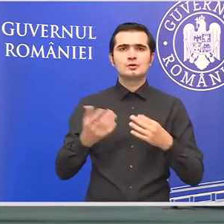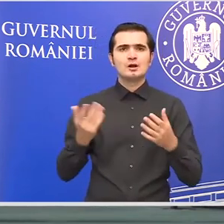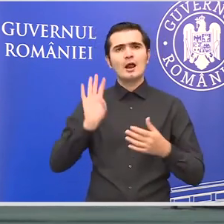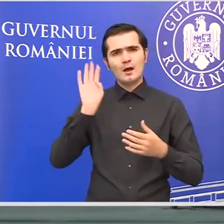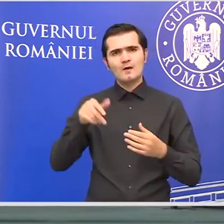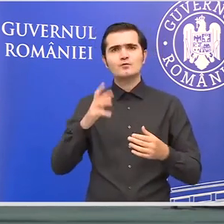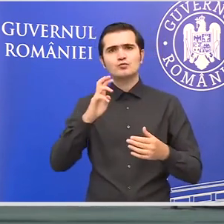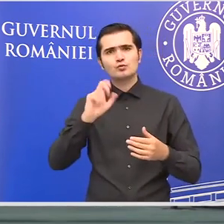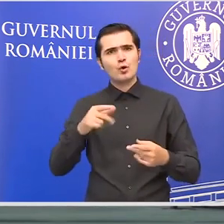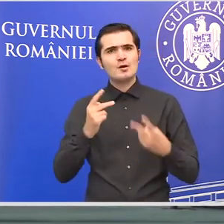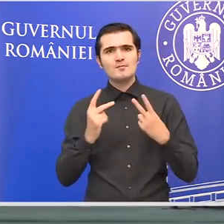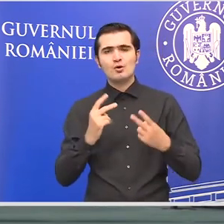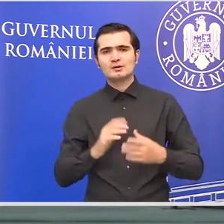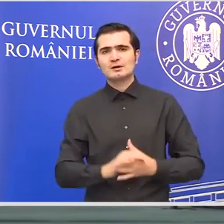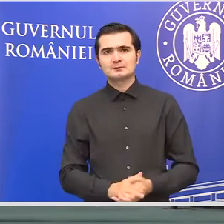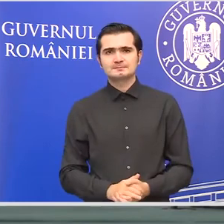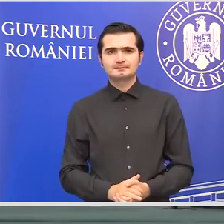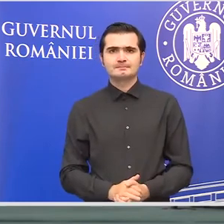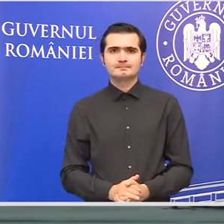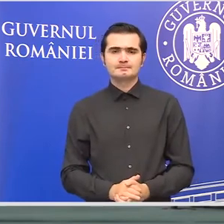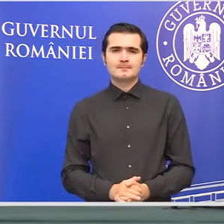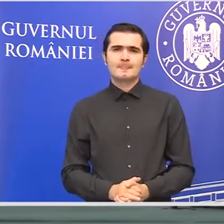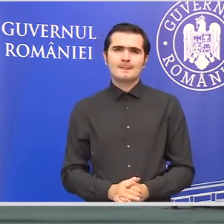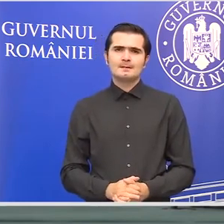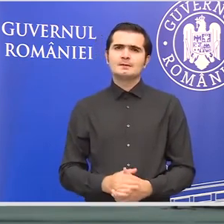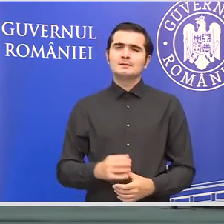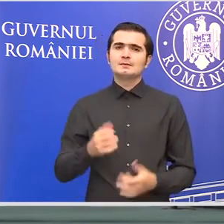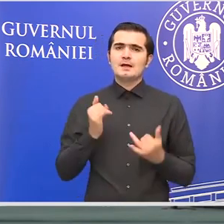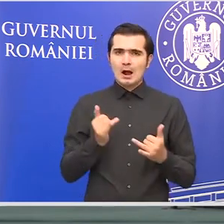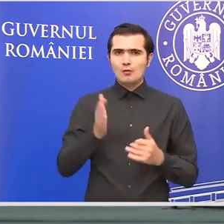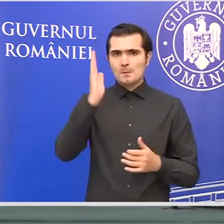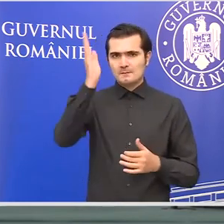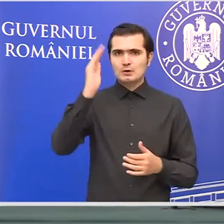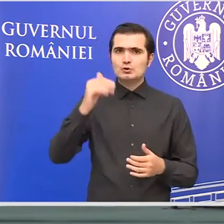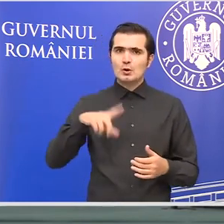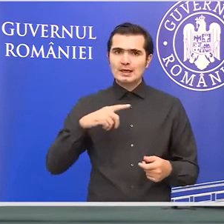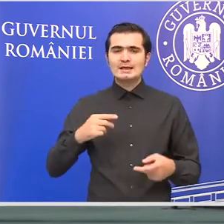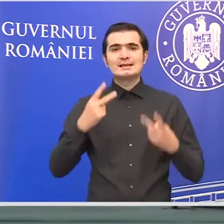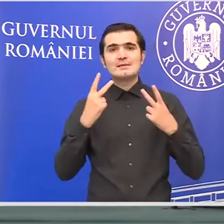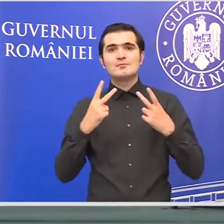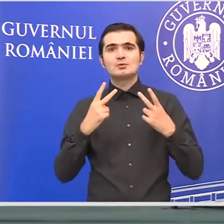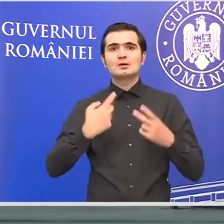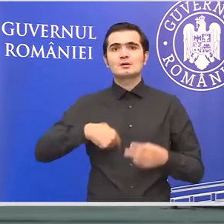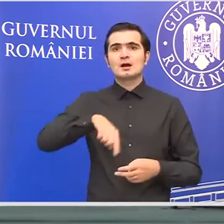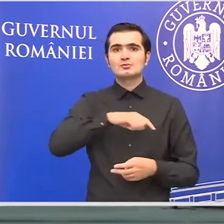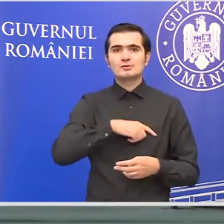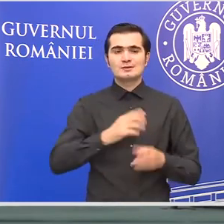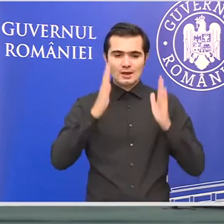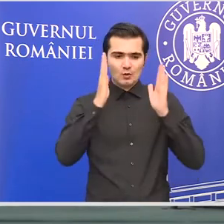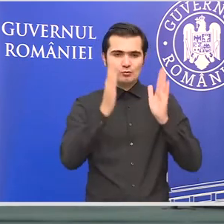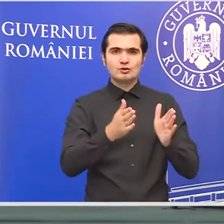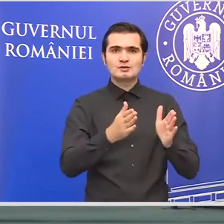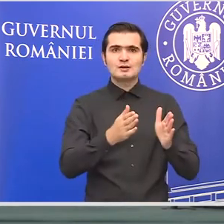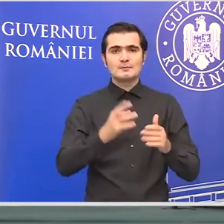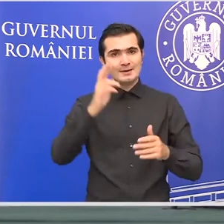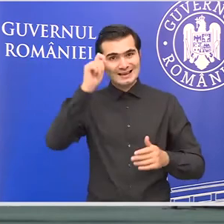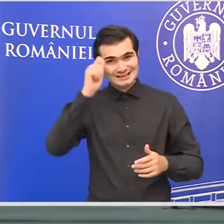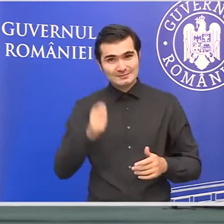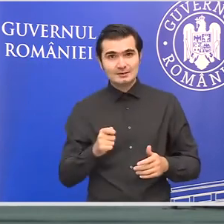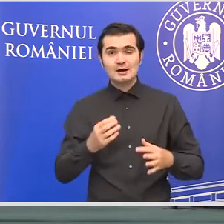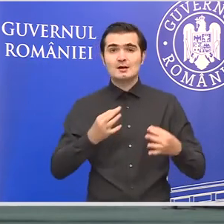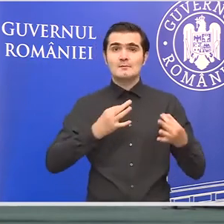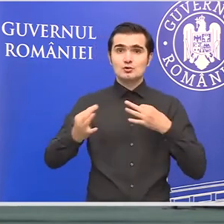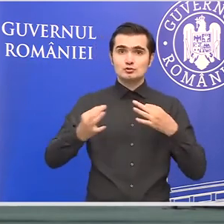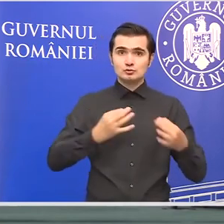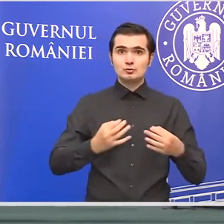avut un rol foarte important. Ce este important de aici înainte, în schimb, să punem accent mai mult pe respectarea măsurilor